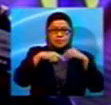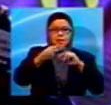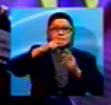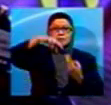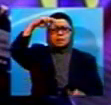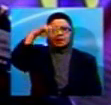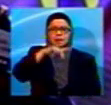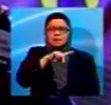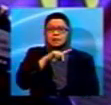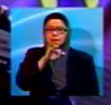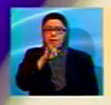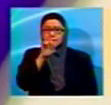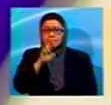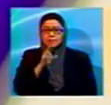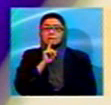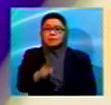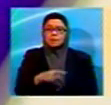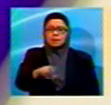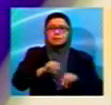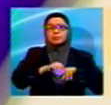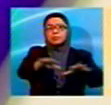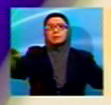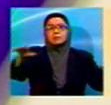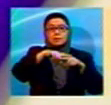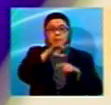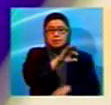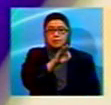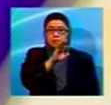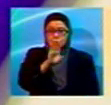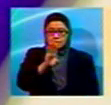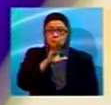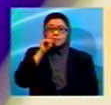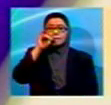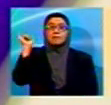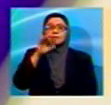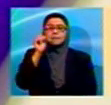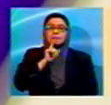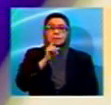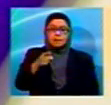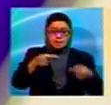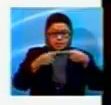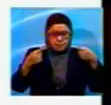luas di media sosial sejak semalam yang memaparkan keputusan Analisis terhadap dua produk